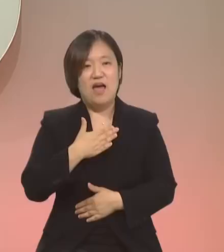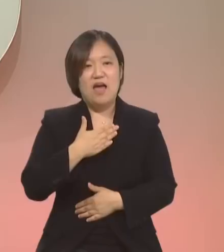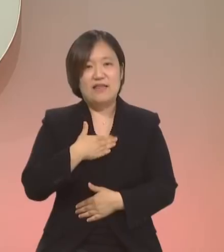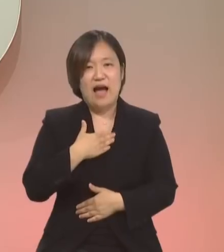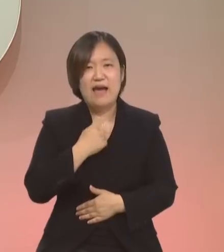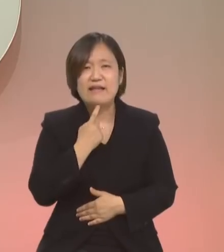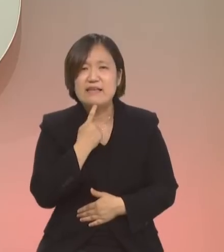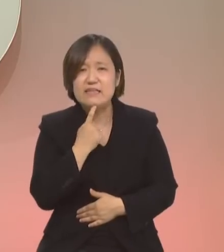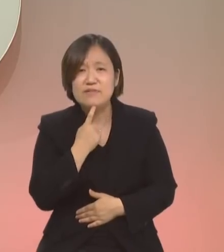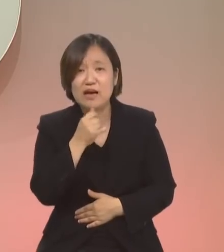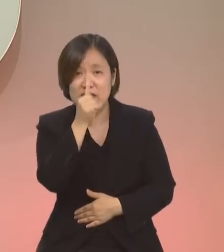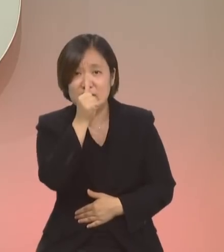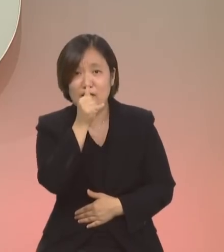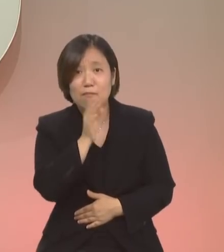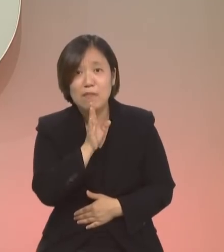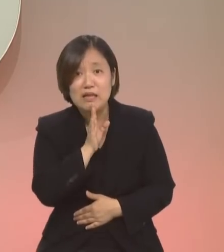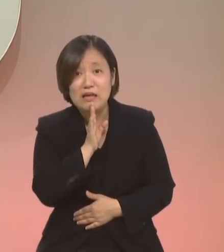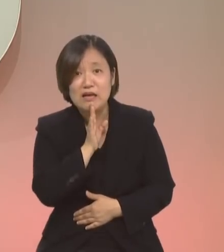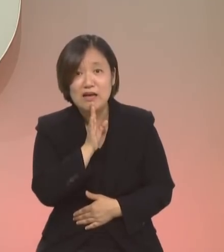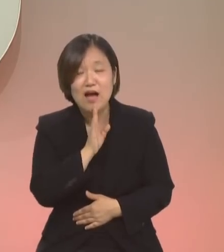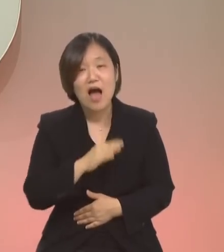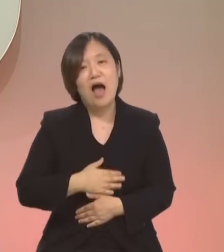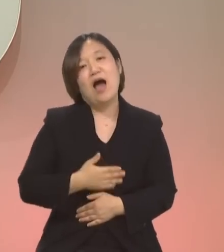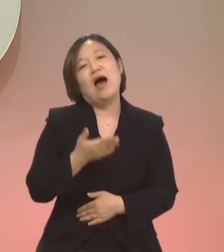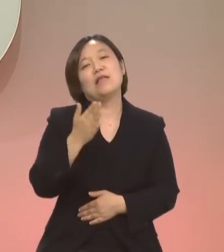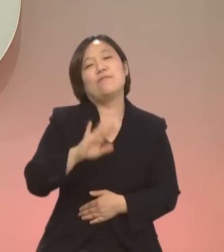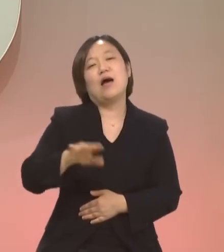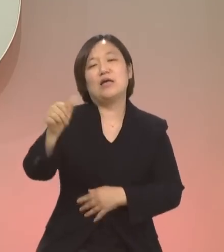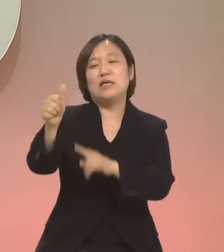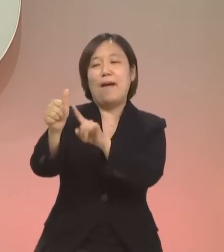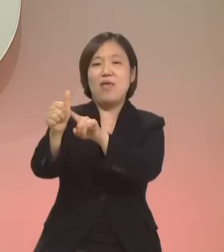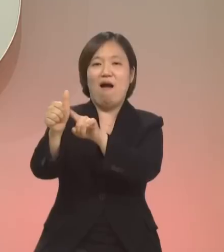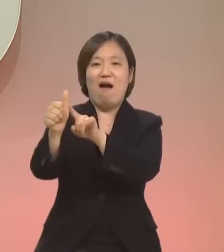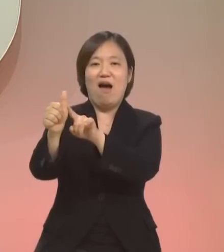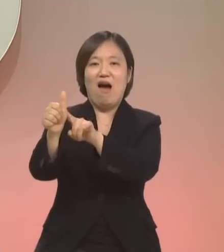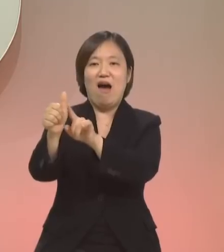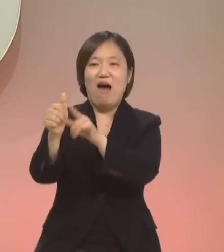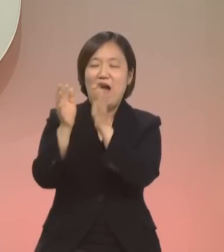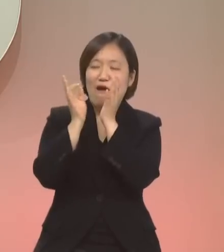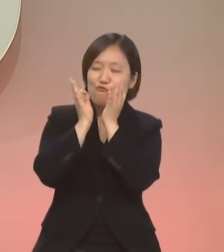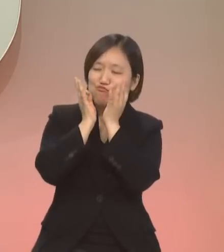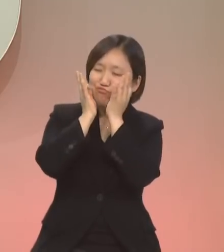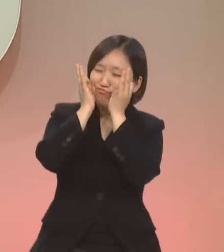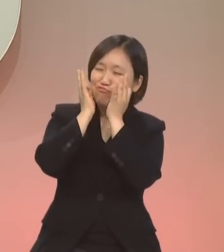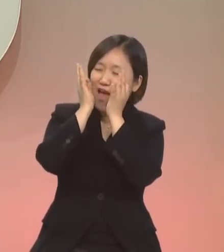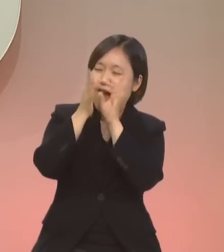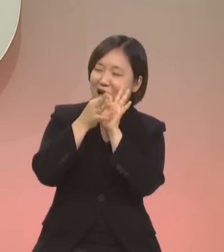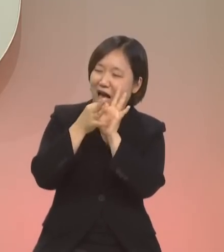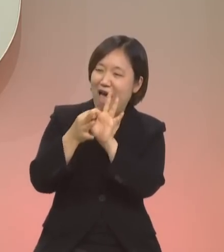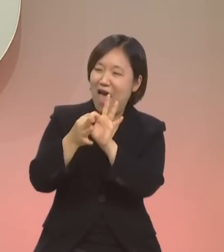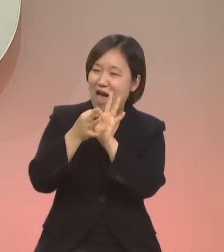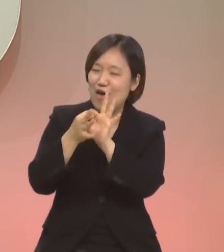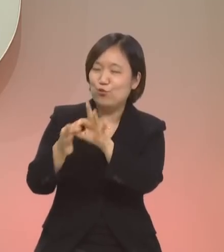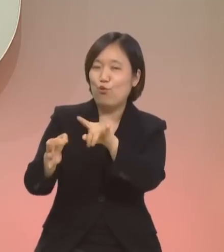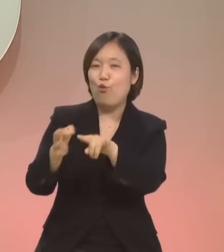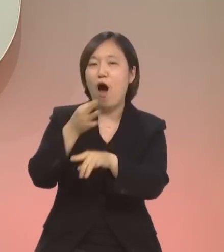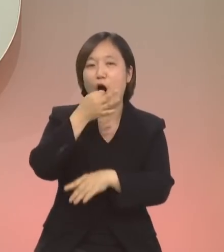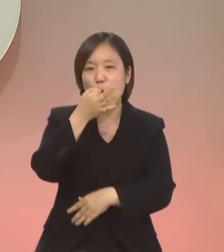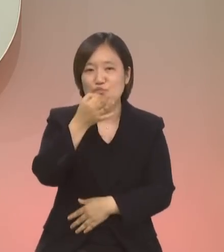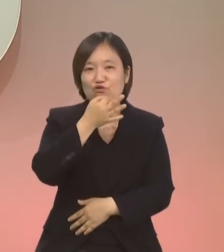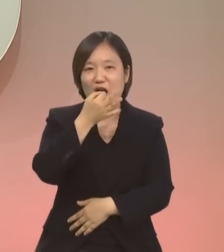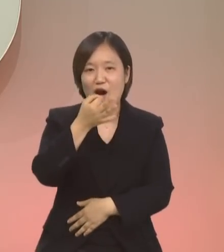집착이 강하지 않습니까 근데 그 거사님께서는 꾸준히 꾸준히 그렇게